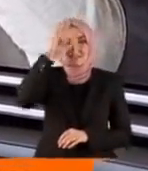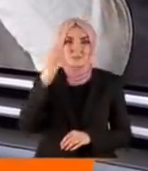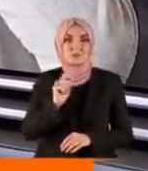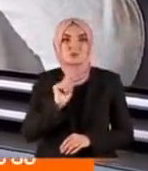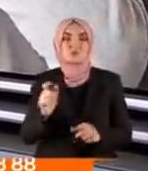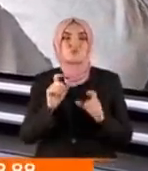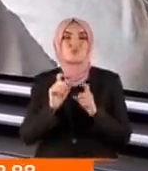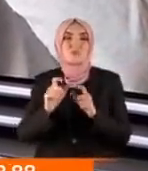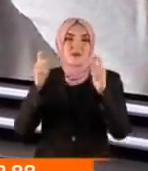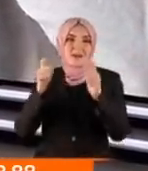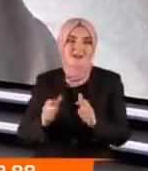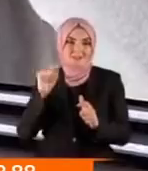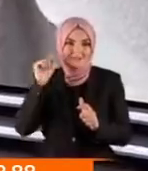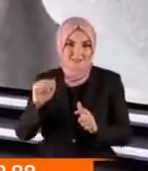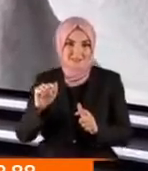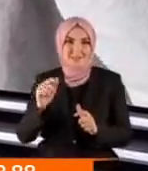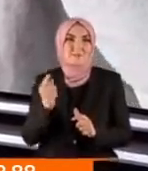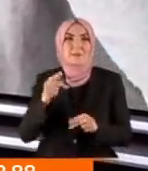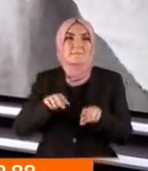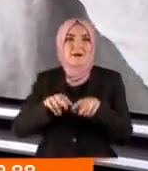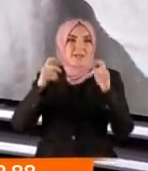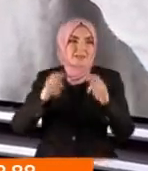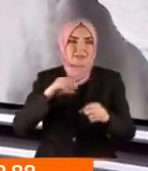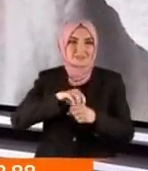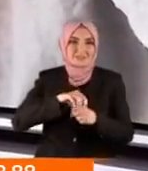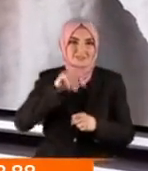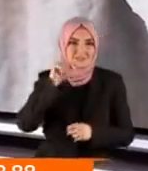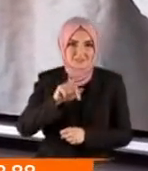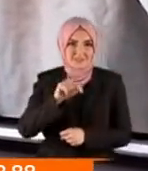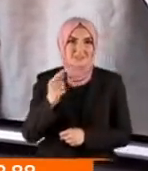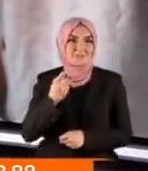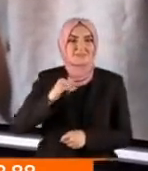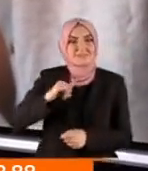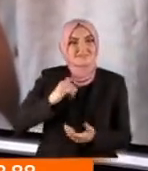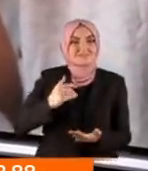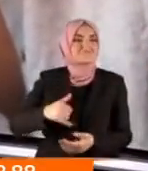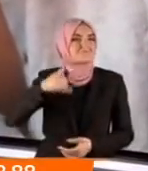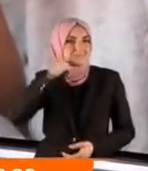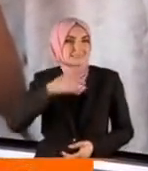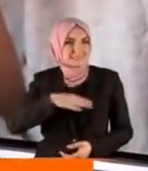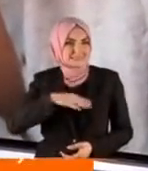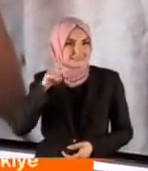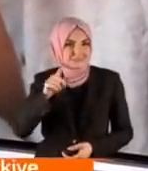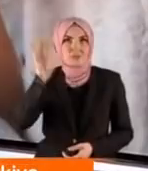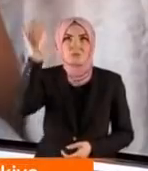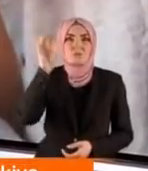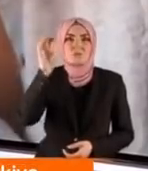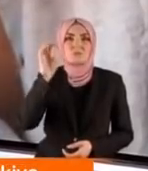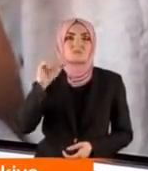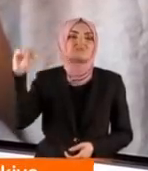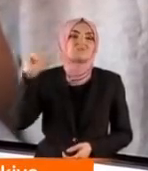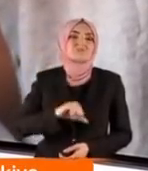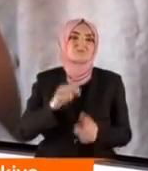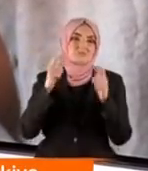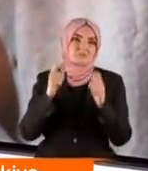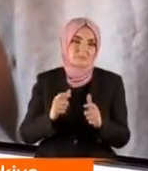ulaşmak istediğinizde sürekli aldığınız cevap da bu. Çünkü şebeke yetersiz olduğundan mahallede cep telefonu çekmiyor. Bölge halkıysa